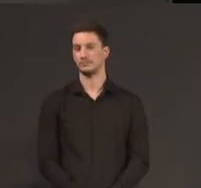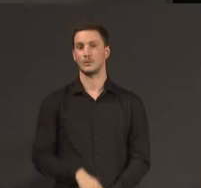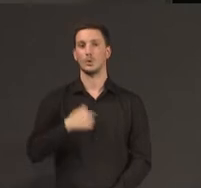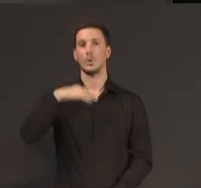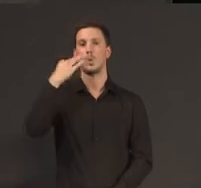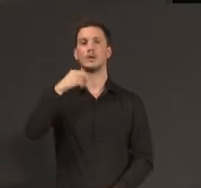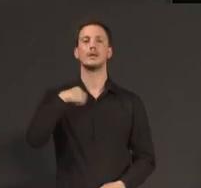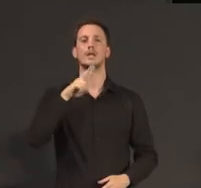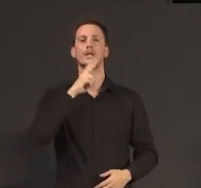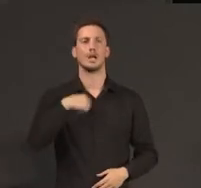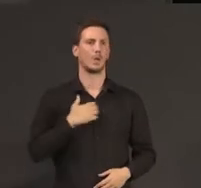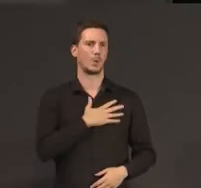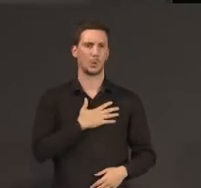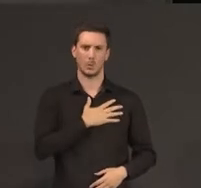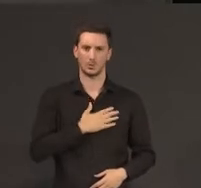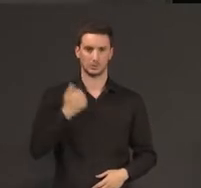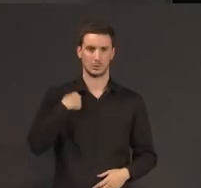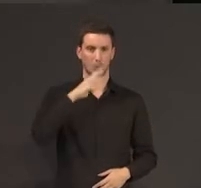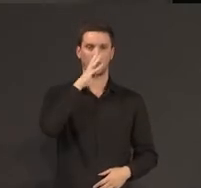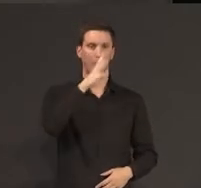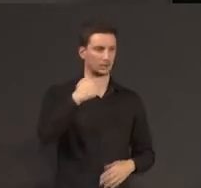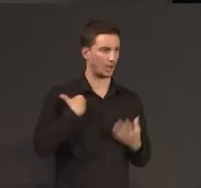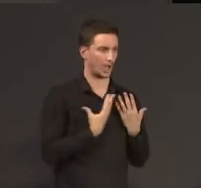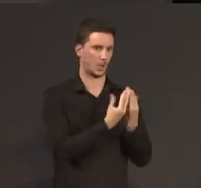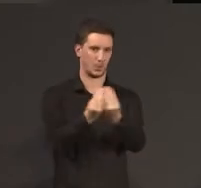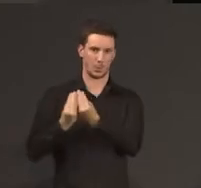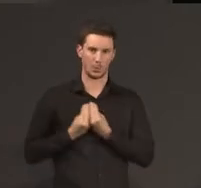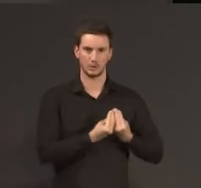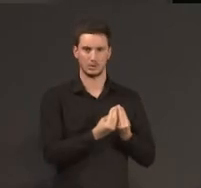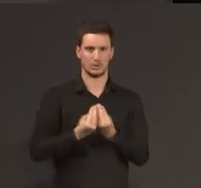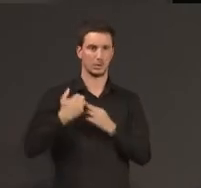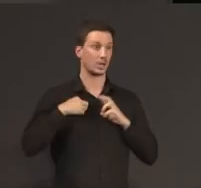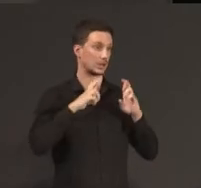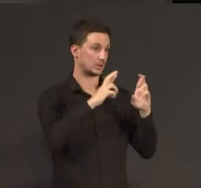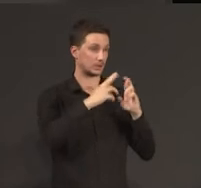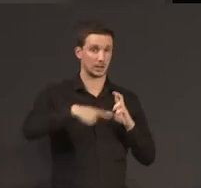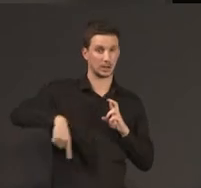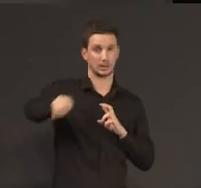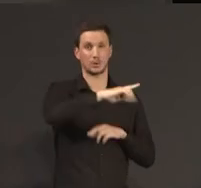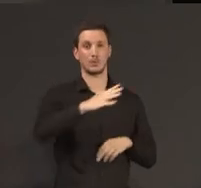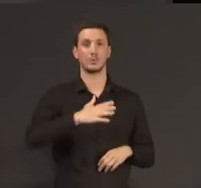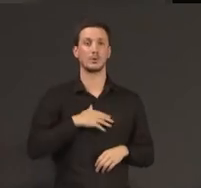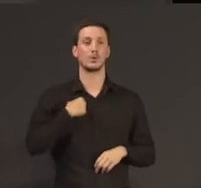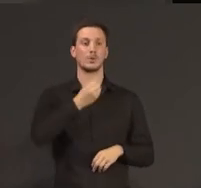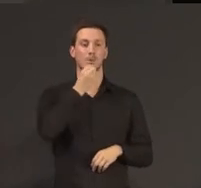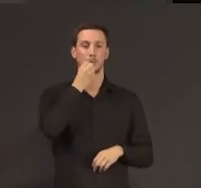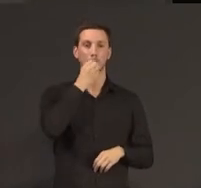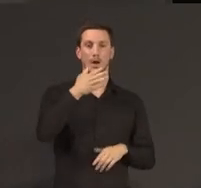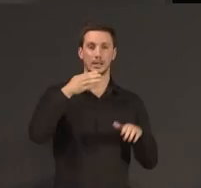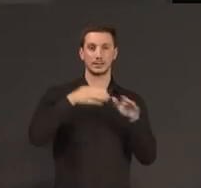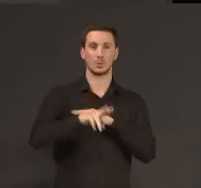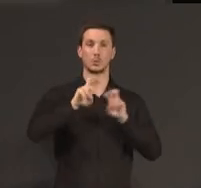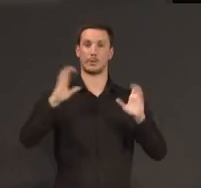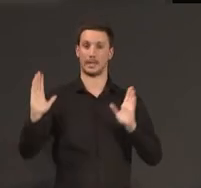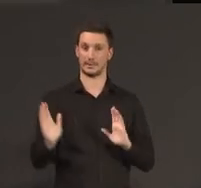dir-vos que ha estat un plaer enorme compartir aquests 4 anys al vostre costat. Us desitgem de tot cor a tots una boníssima entrada a aquesta nova